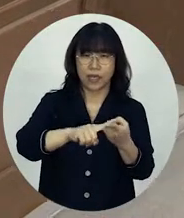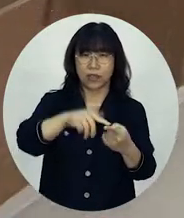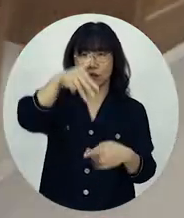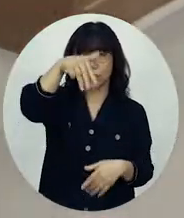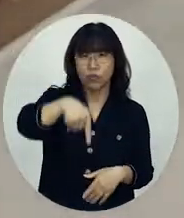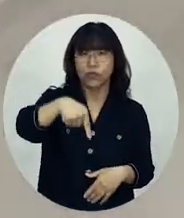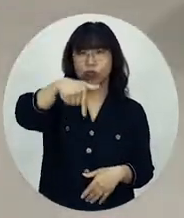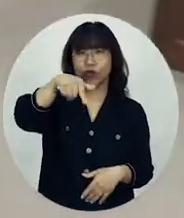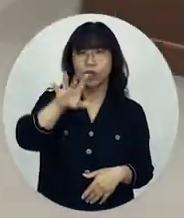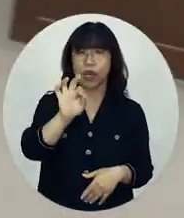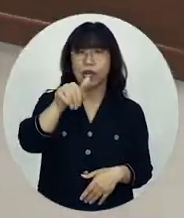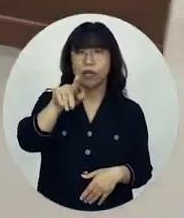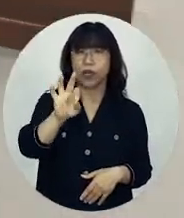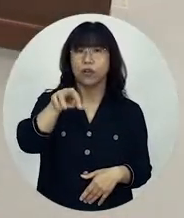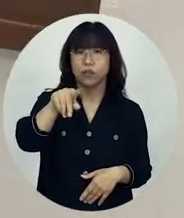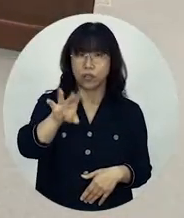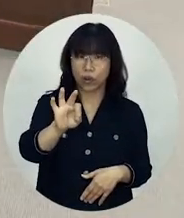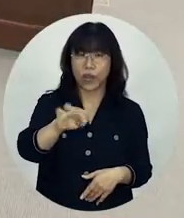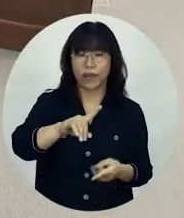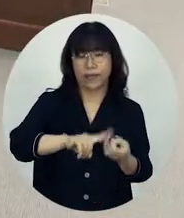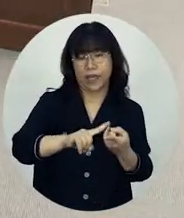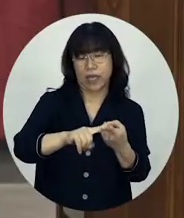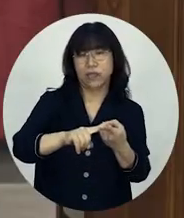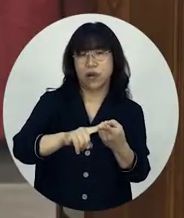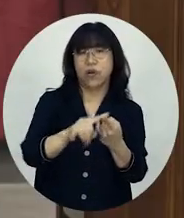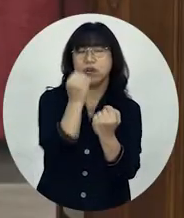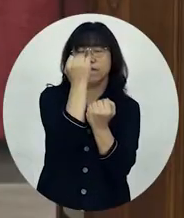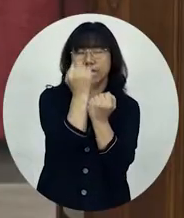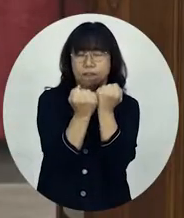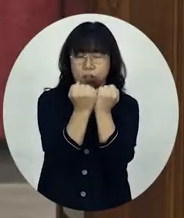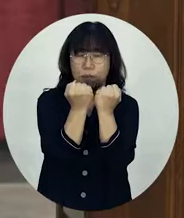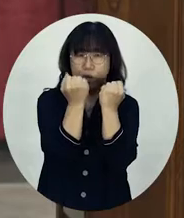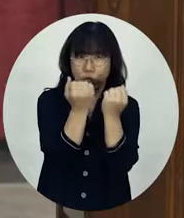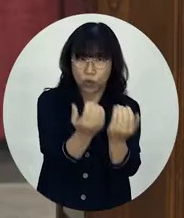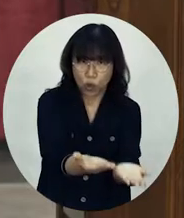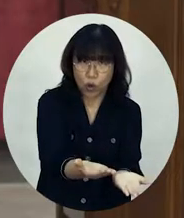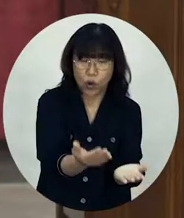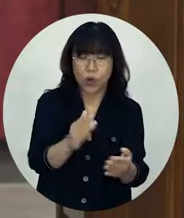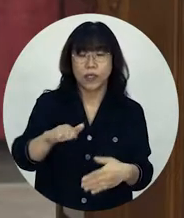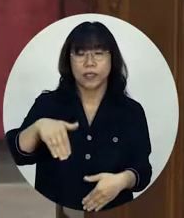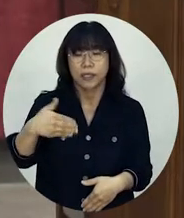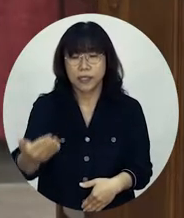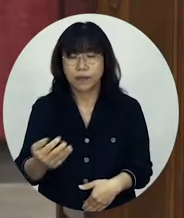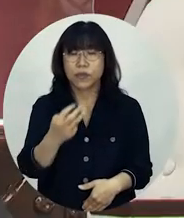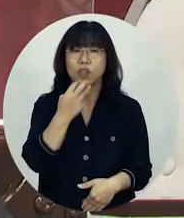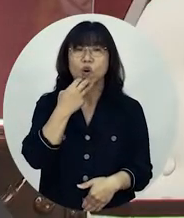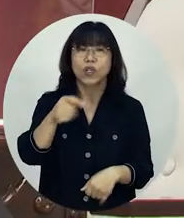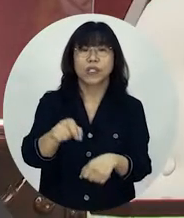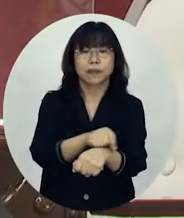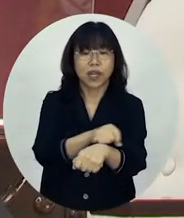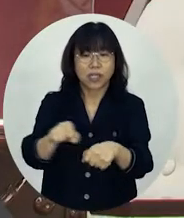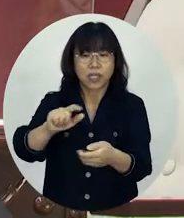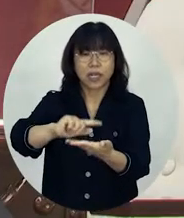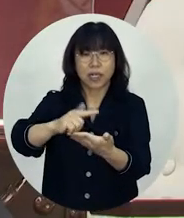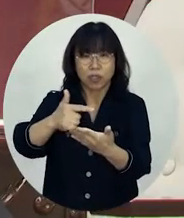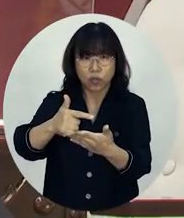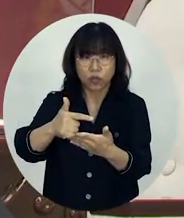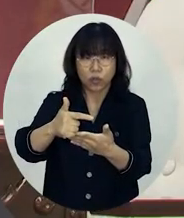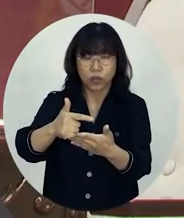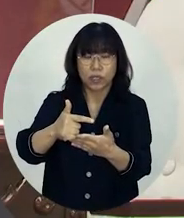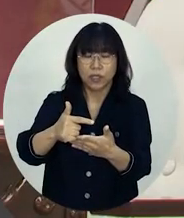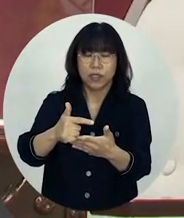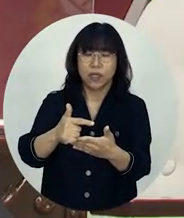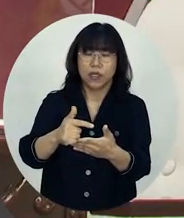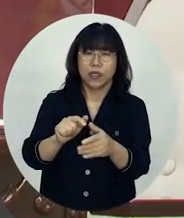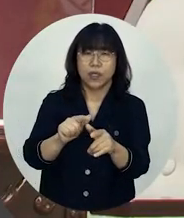추가 경정 예산안 제출에 따른 박대우 북구청장의 제한 설명이 있었습니다 이어 서울특별시 강서구의회